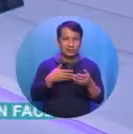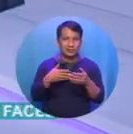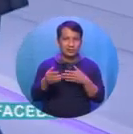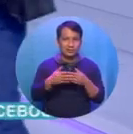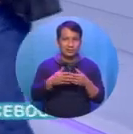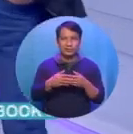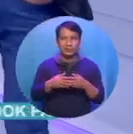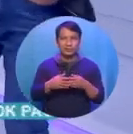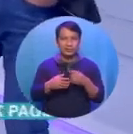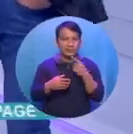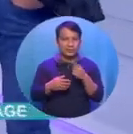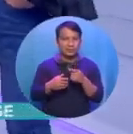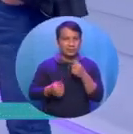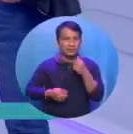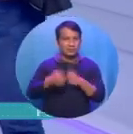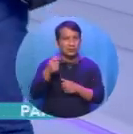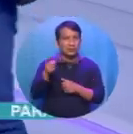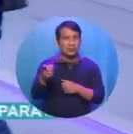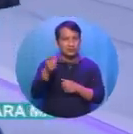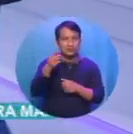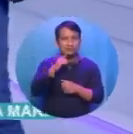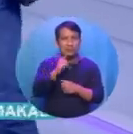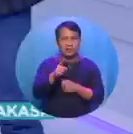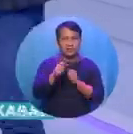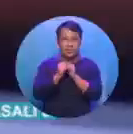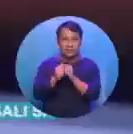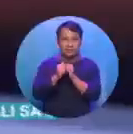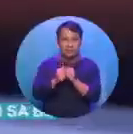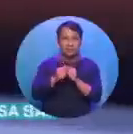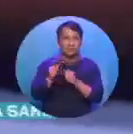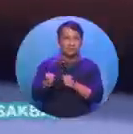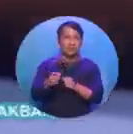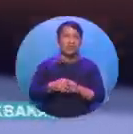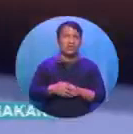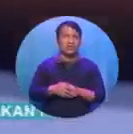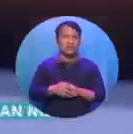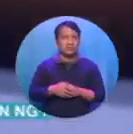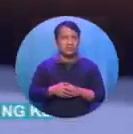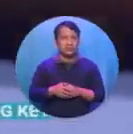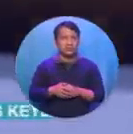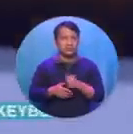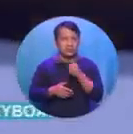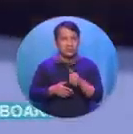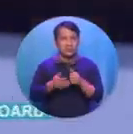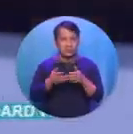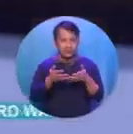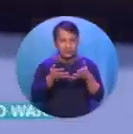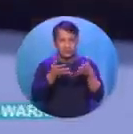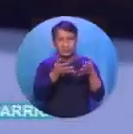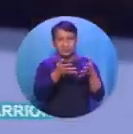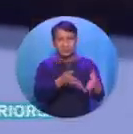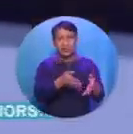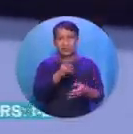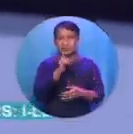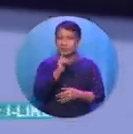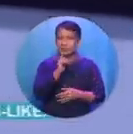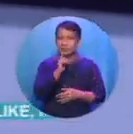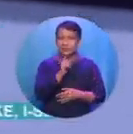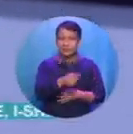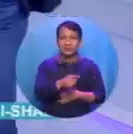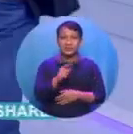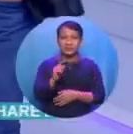dala, basta tama ay makakasama mo siya. Di ka